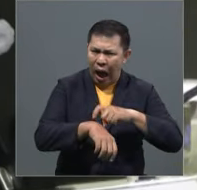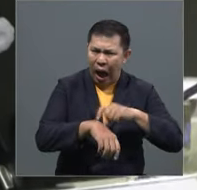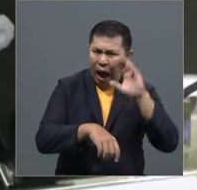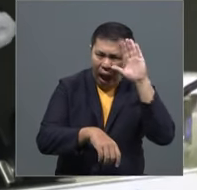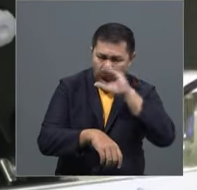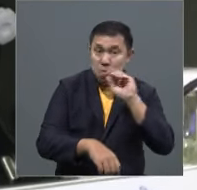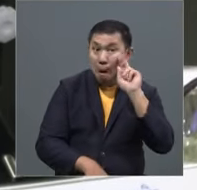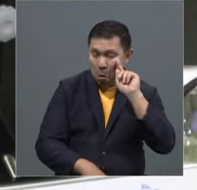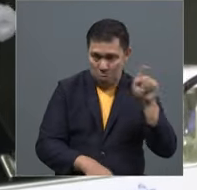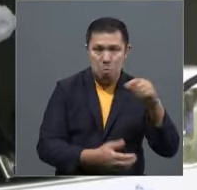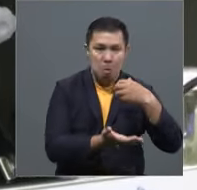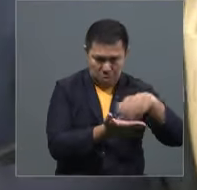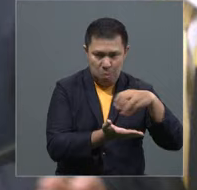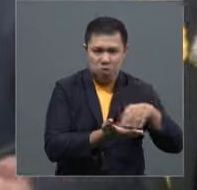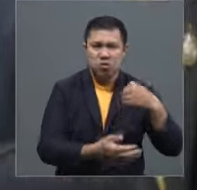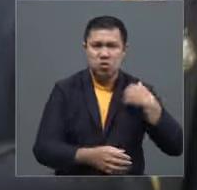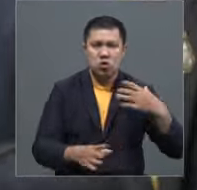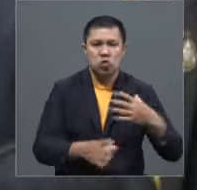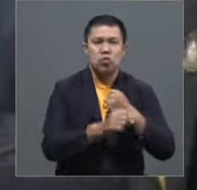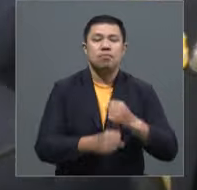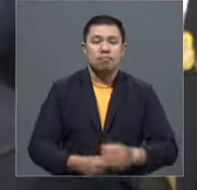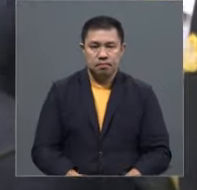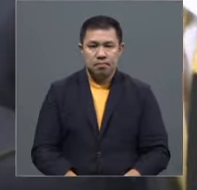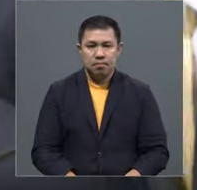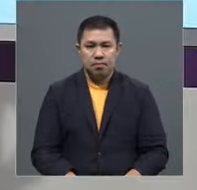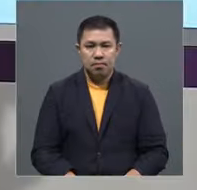ndtนะครับแล